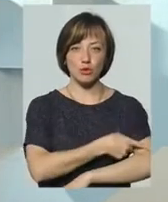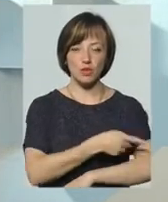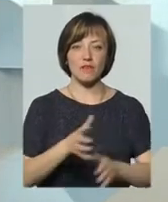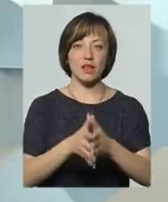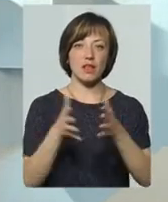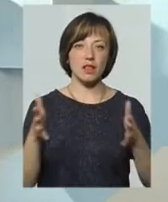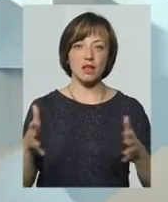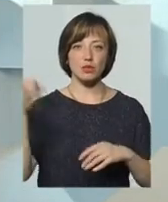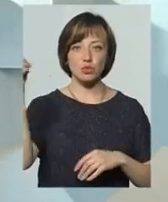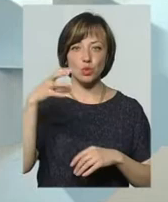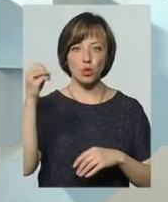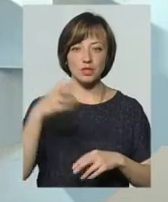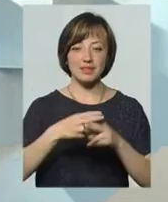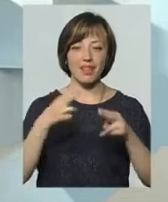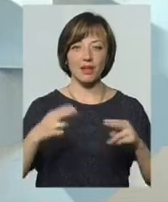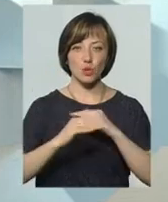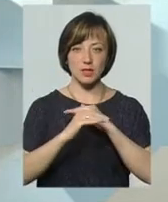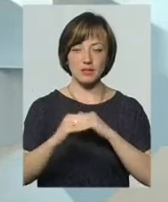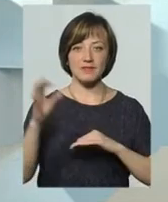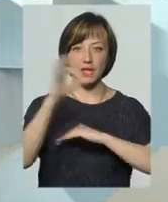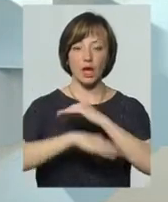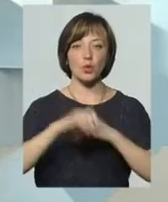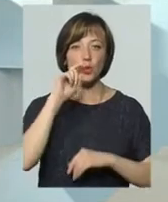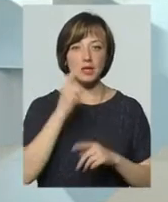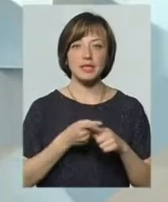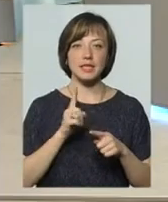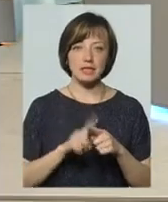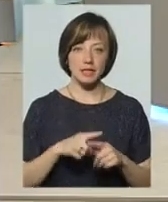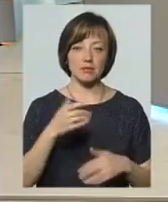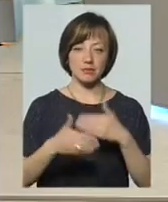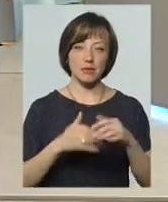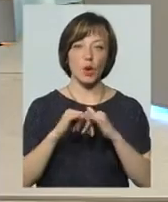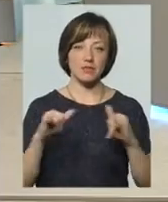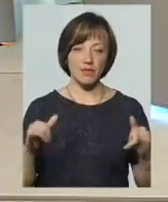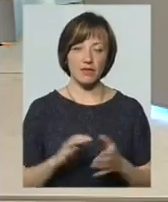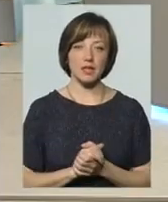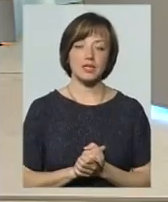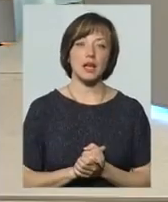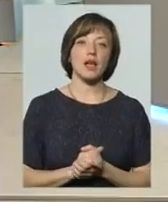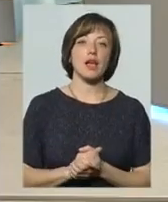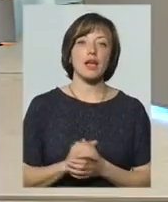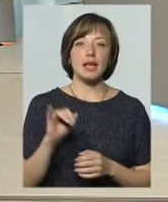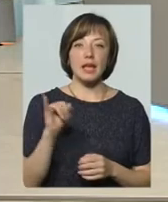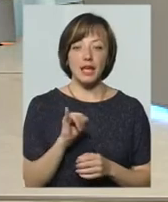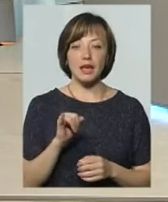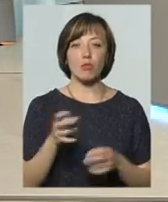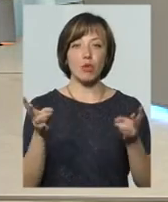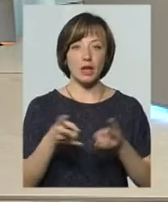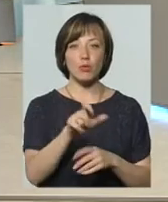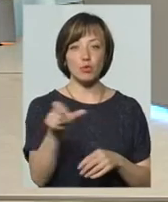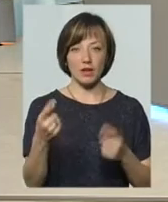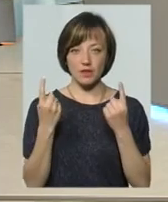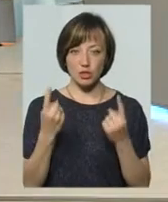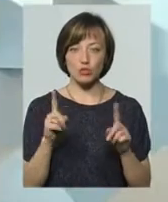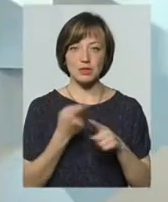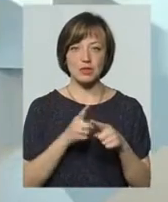великих сонячних електростанцій в Західній Україні, і ця тенденція розвивається. І запит в людей також величезний є на